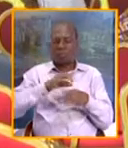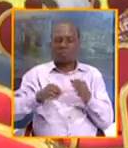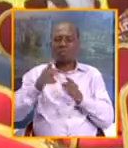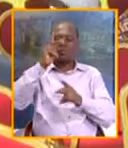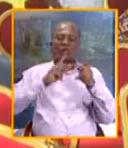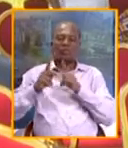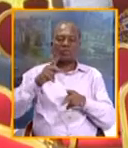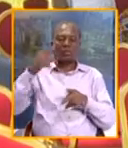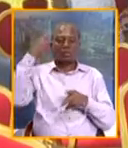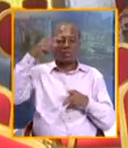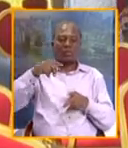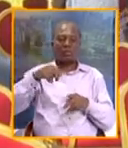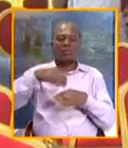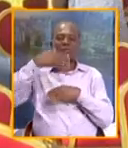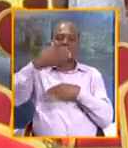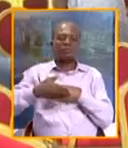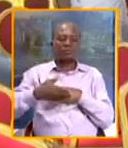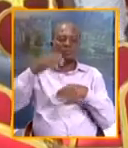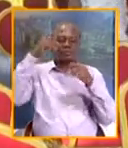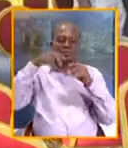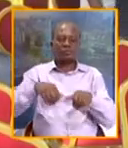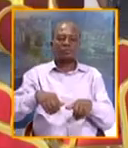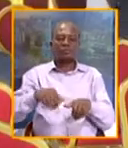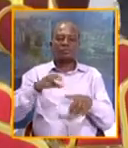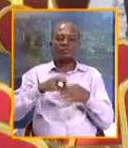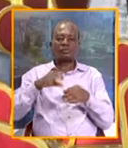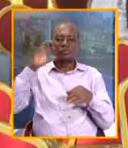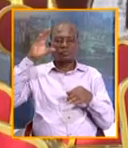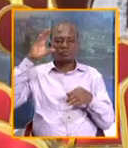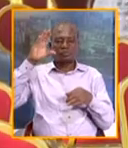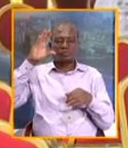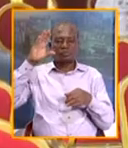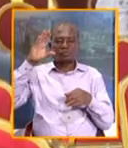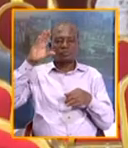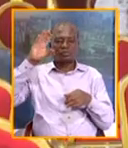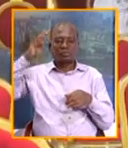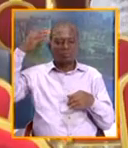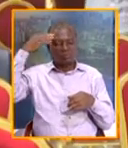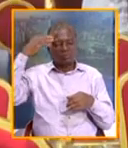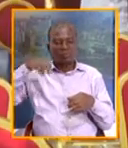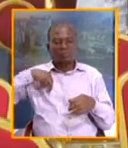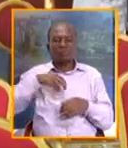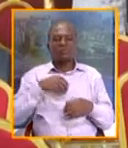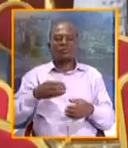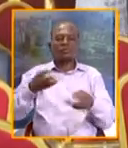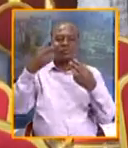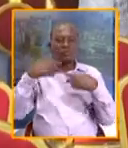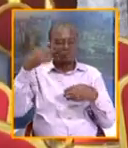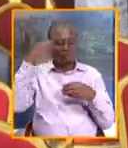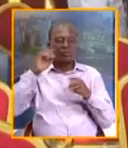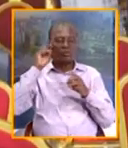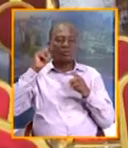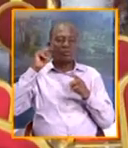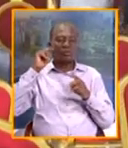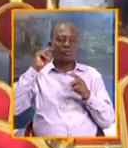laquelle après la disparition soudaine de notre regretté premier ministre nous nous sommes mobilisées pour venir témoigner notre soutien au